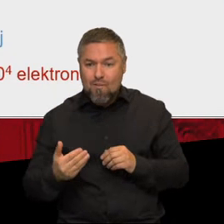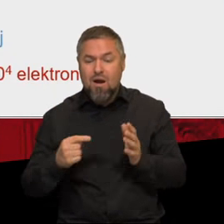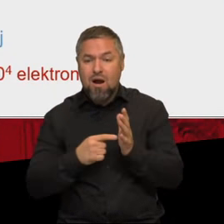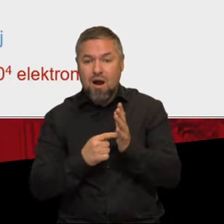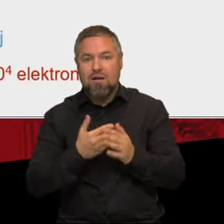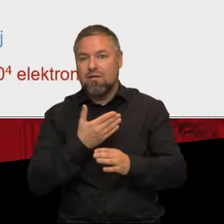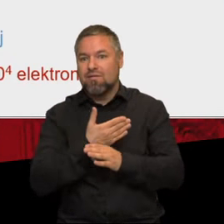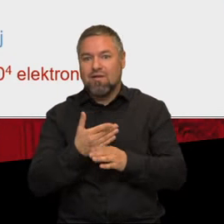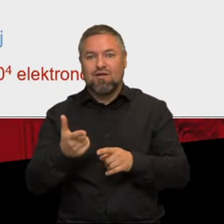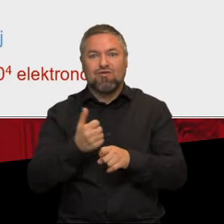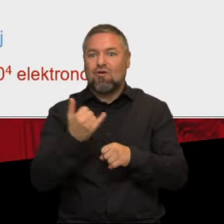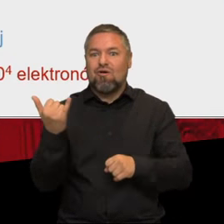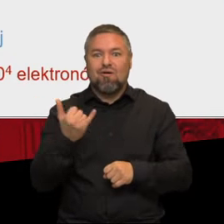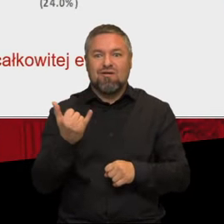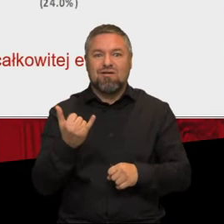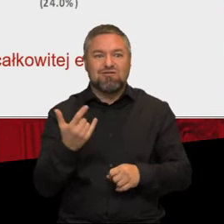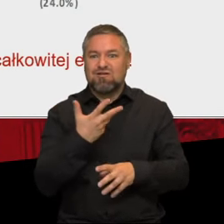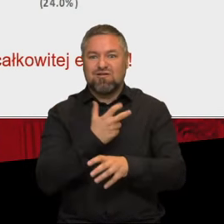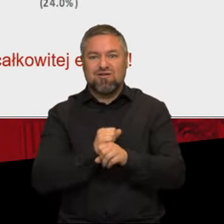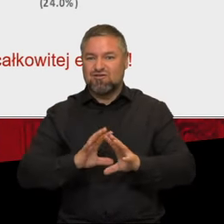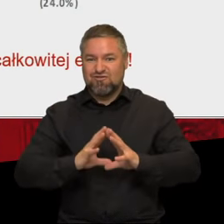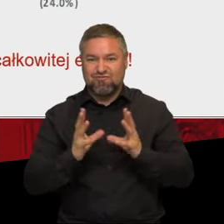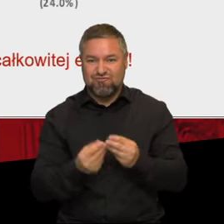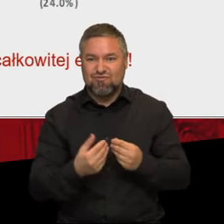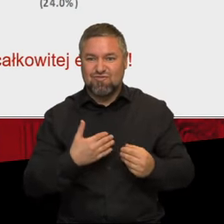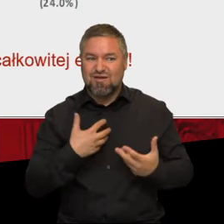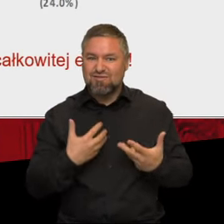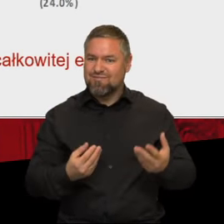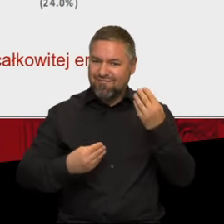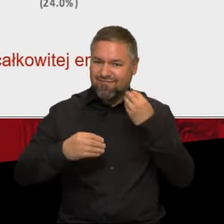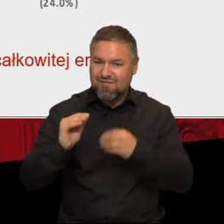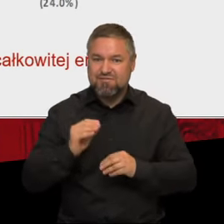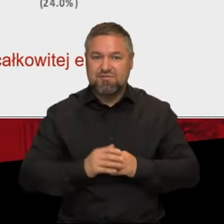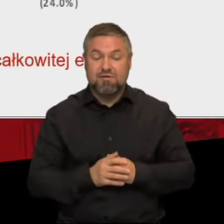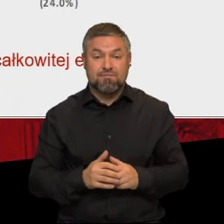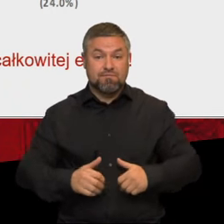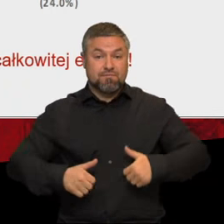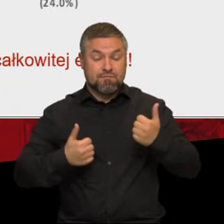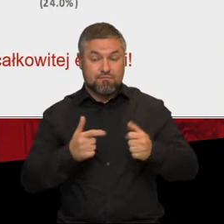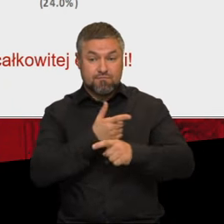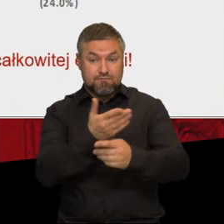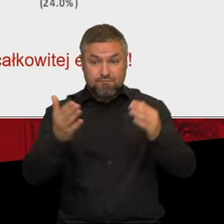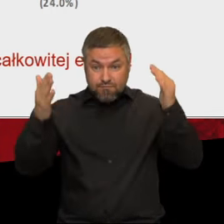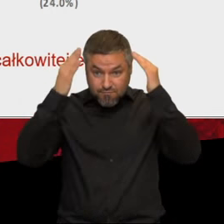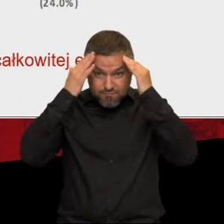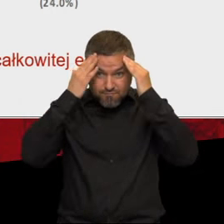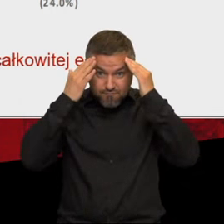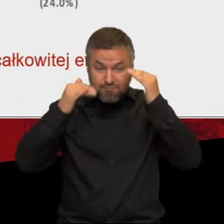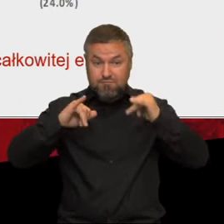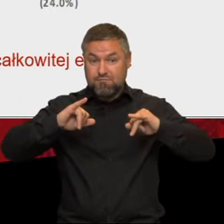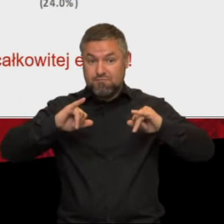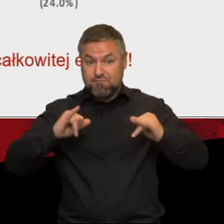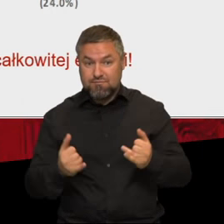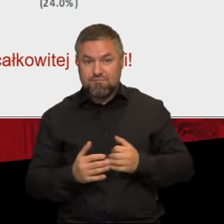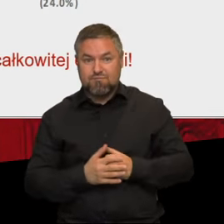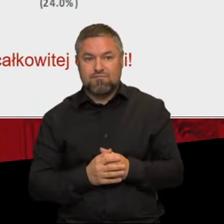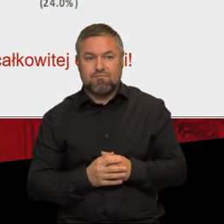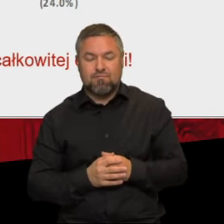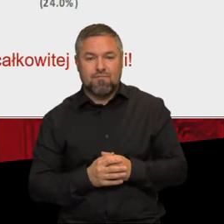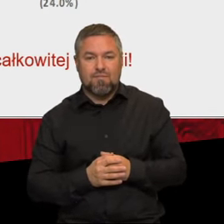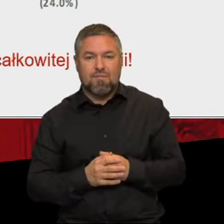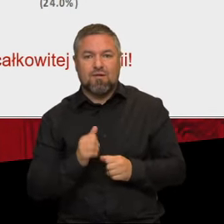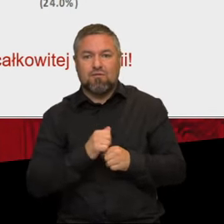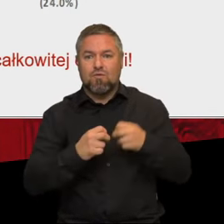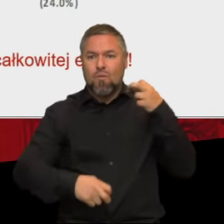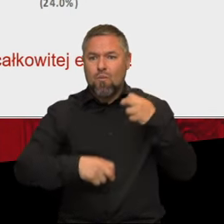ale nadal nie jest to jeszcze to, co chcielibyśmy mieć. Aby uzmysłowić Państwu skalę